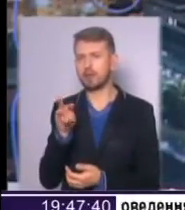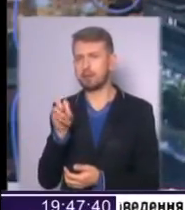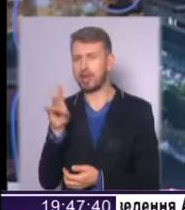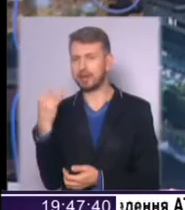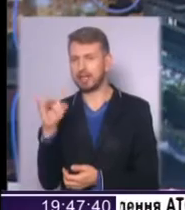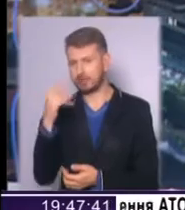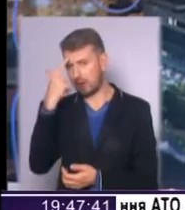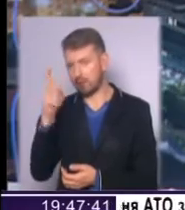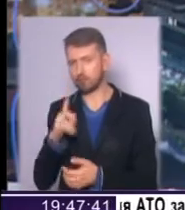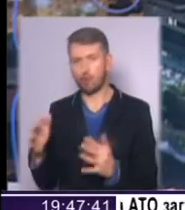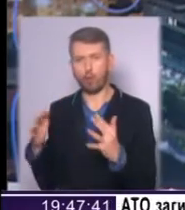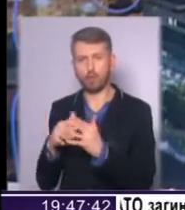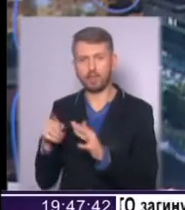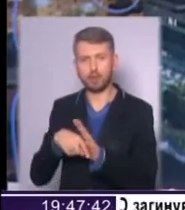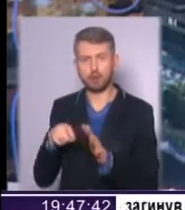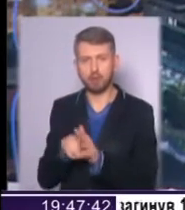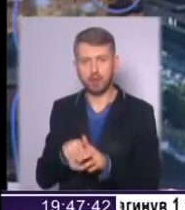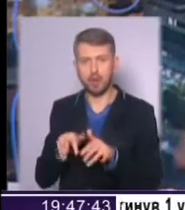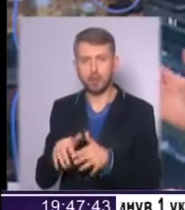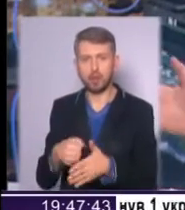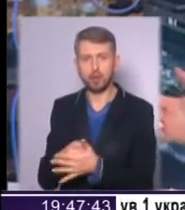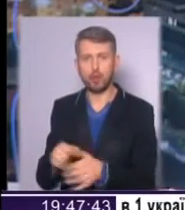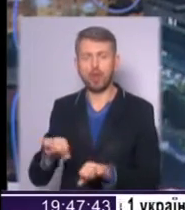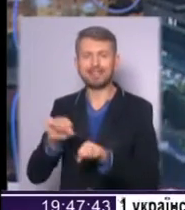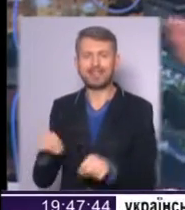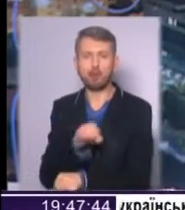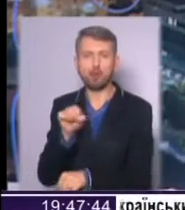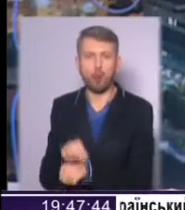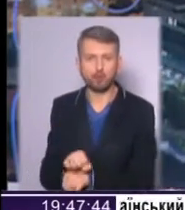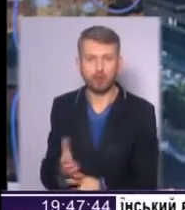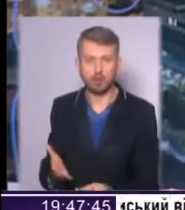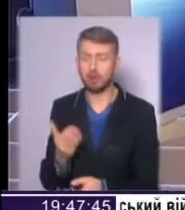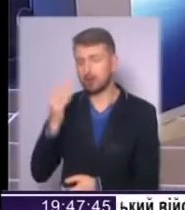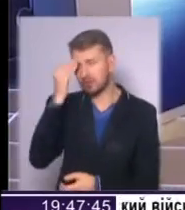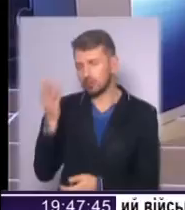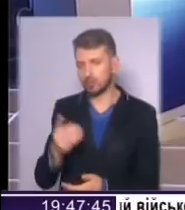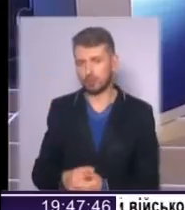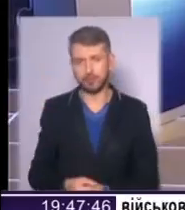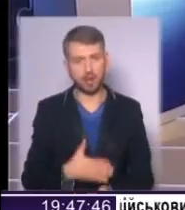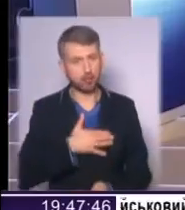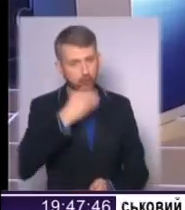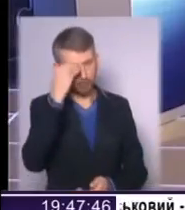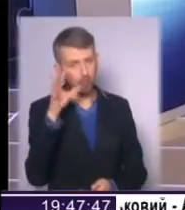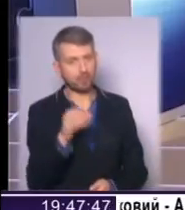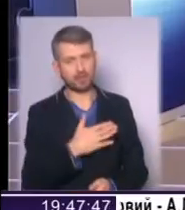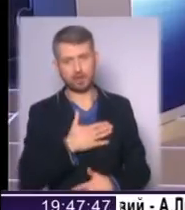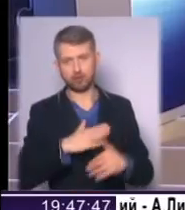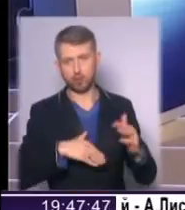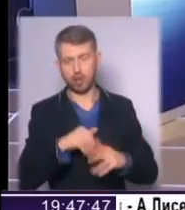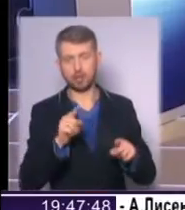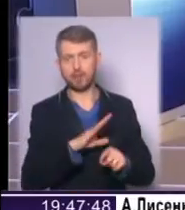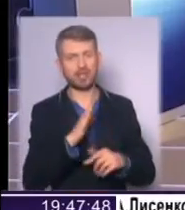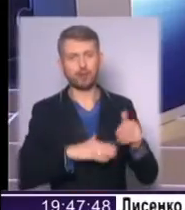на Донбасі рухається до заморожування. Чи так воно, чи не так? Як на вашу думку? Прошу, будь ласка. На нашу думку, все в наших руках. Навіть не в